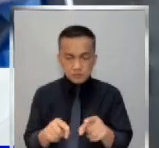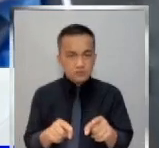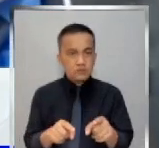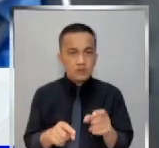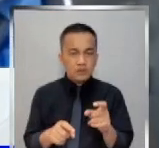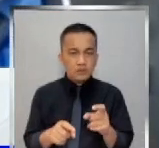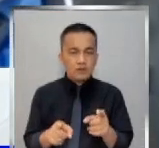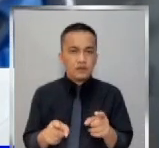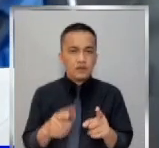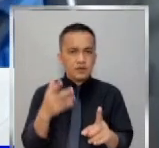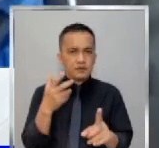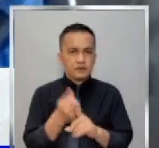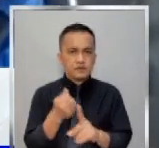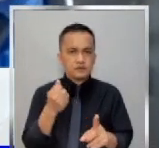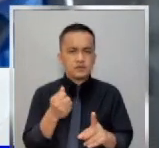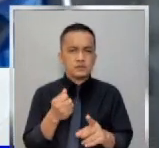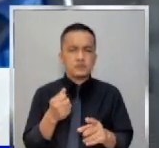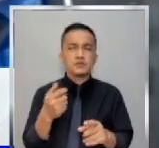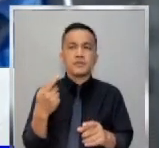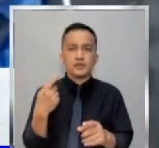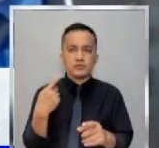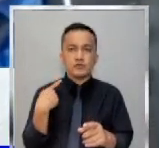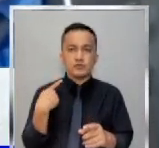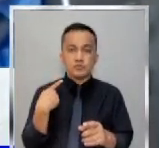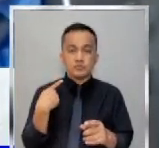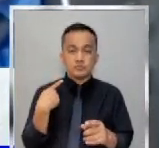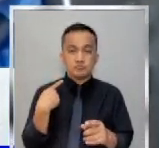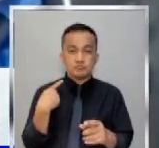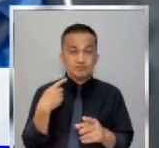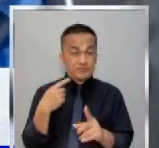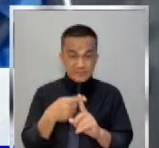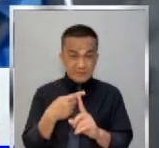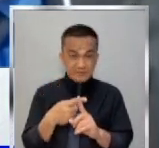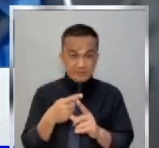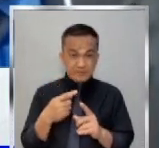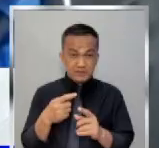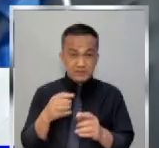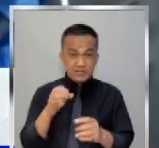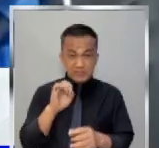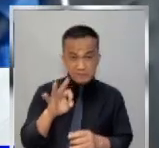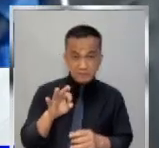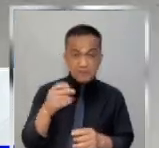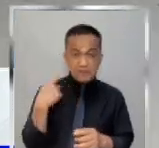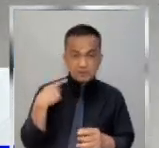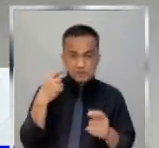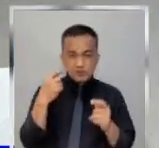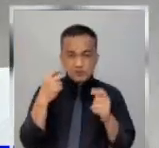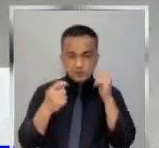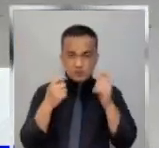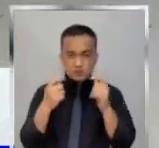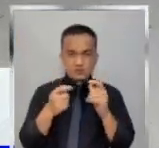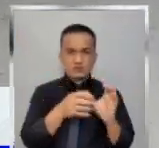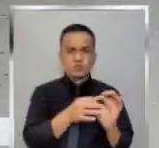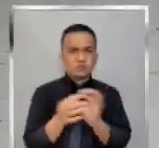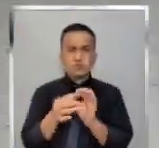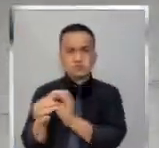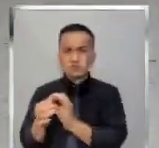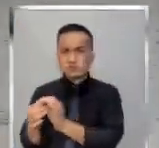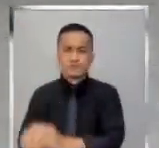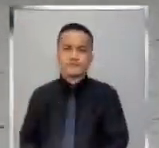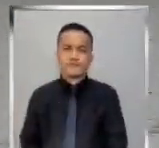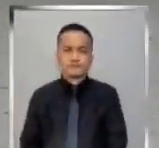affected pagka may turista, yung supply chain ng tourism natin. Ano yung dugtong-dugtong yun eh. Ang Department of